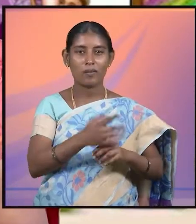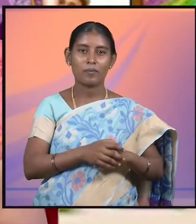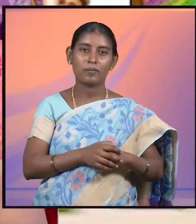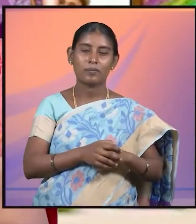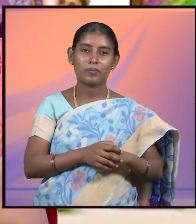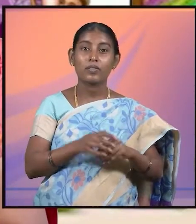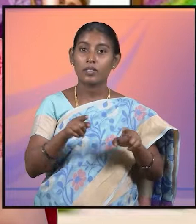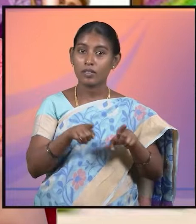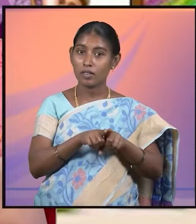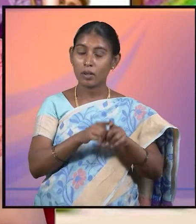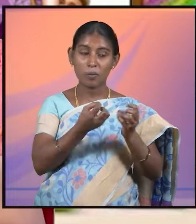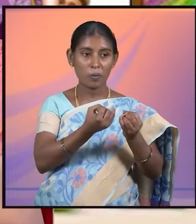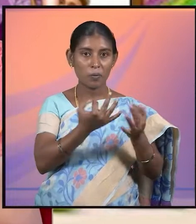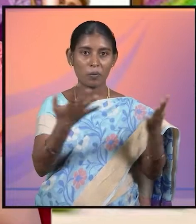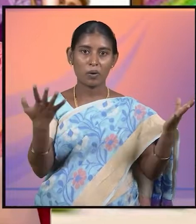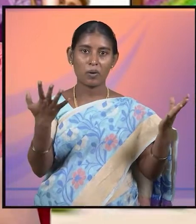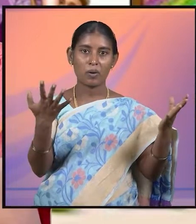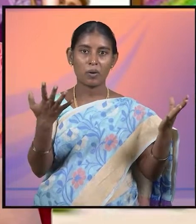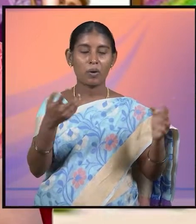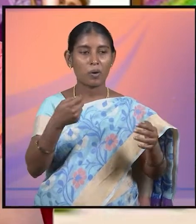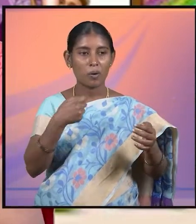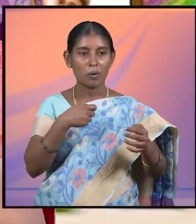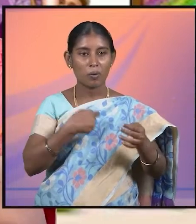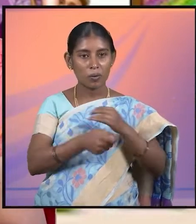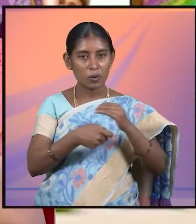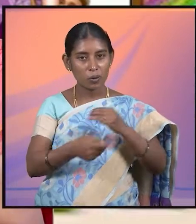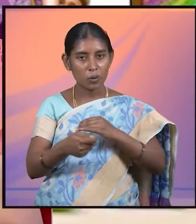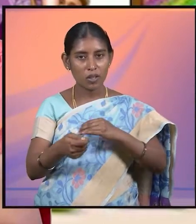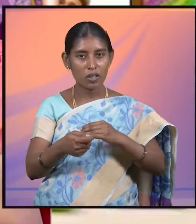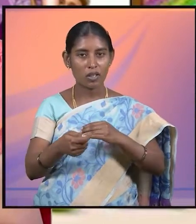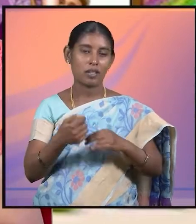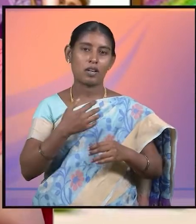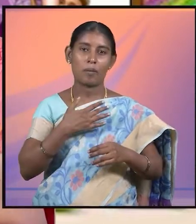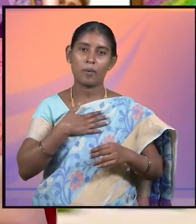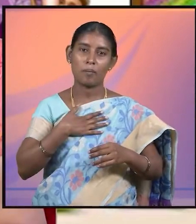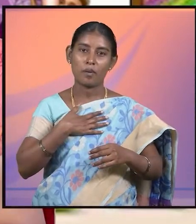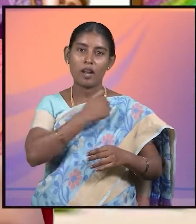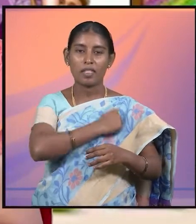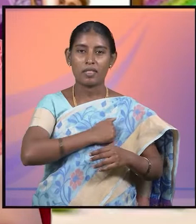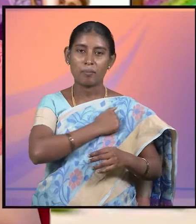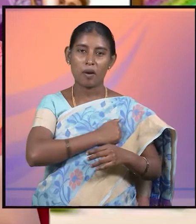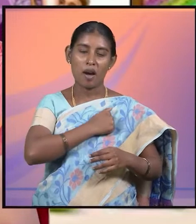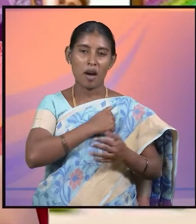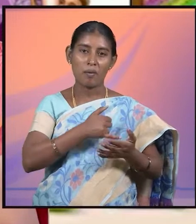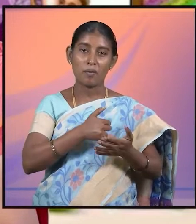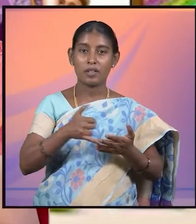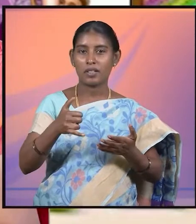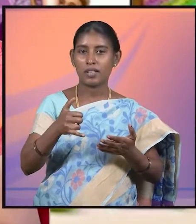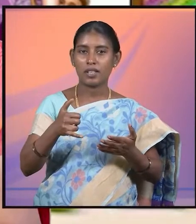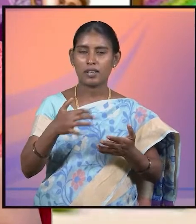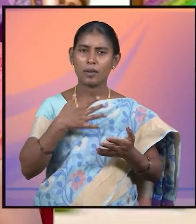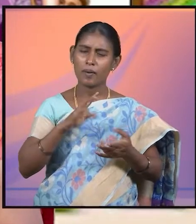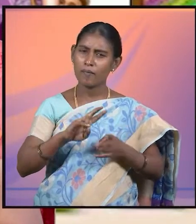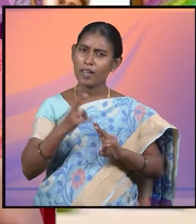பிறகு அவரே, இவ்வளவு உயிர்களை கொன்று குவித்த நம் பாவம் தீர ஏதாவது பரிகாரம் உண்டா